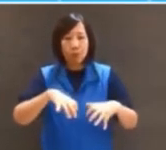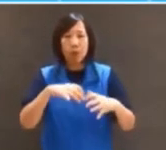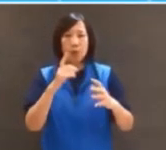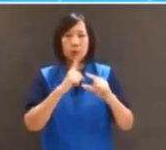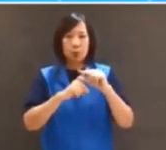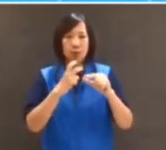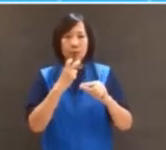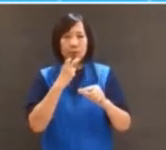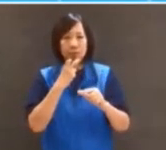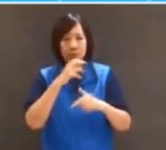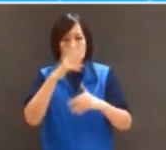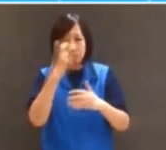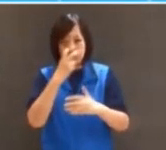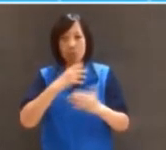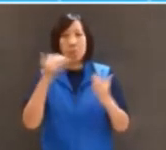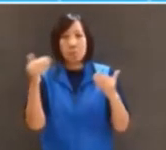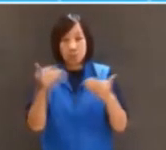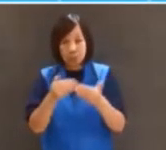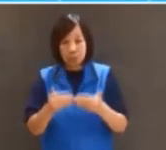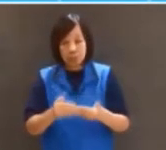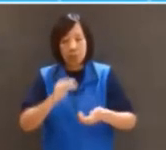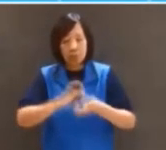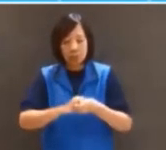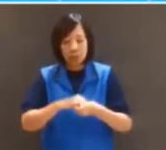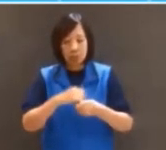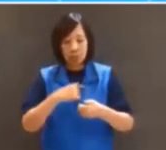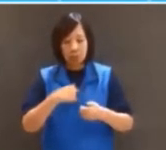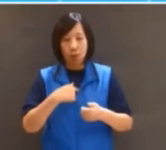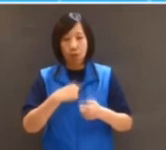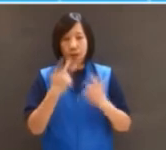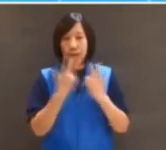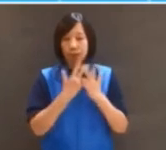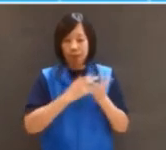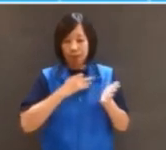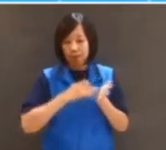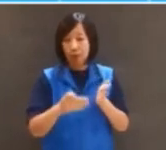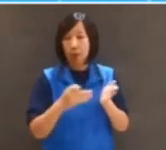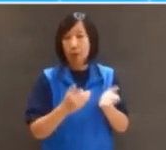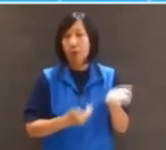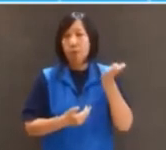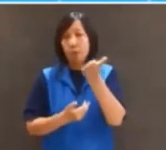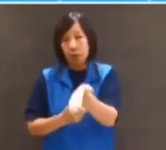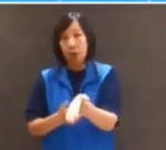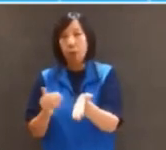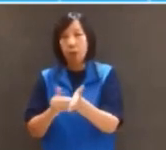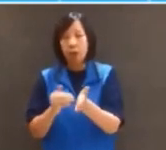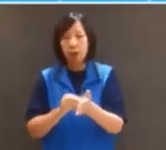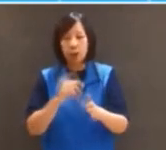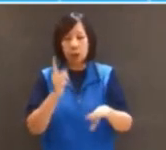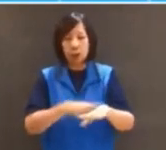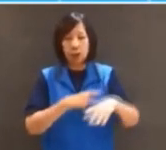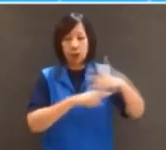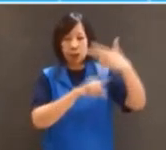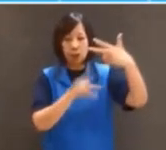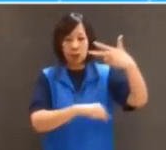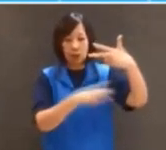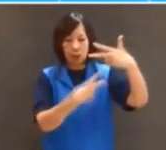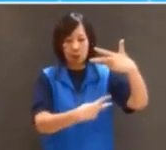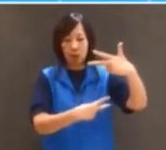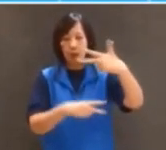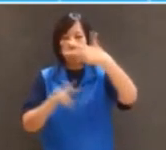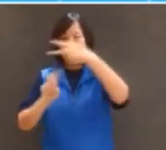定，我们照册通过以后，施打的时间是从7月2号到